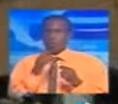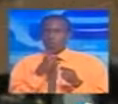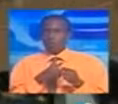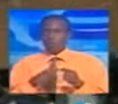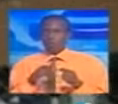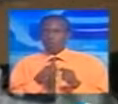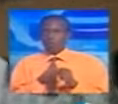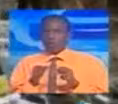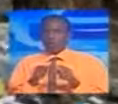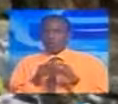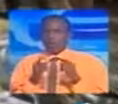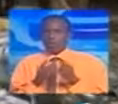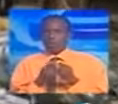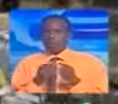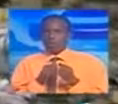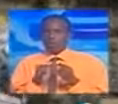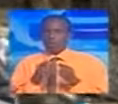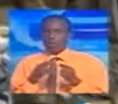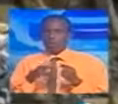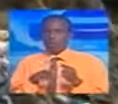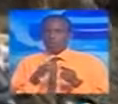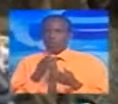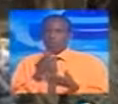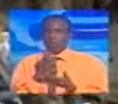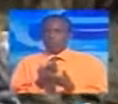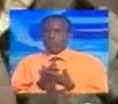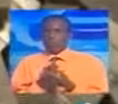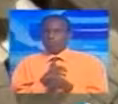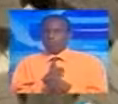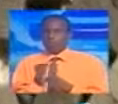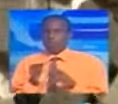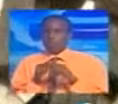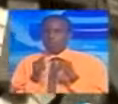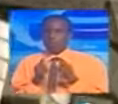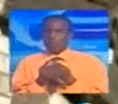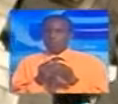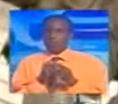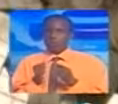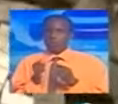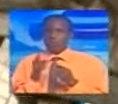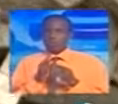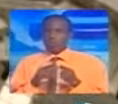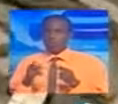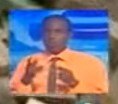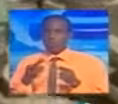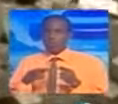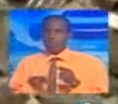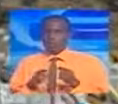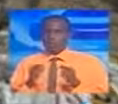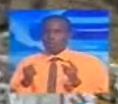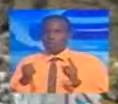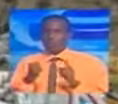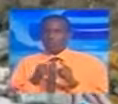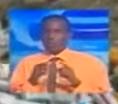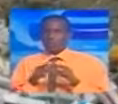des douanes et des droits indirects, Gouled Ahmed Youssouf, a félicité l'armée et les agents de la douane pour le succès de cette opération conjointe qui lutte jour